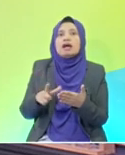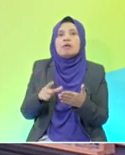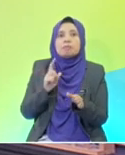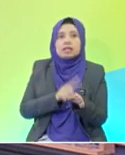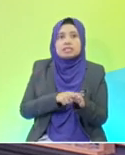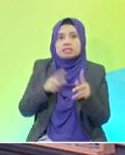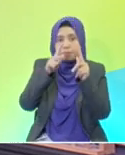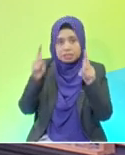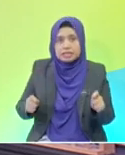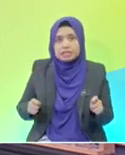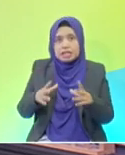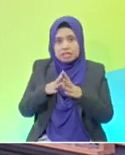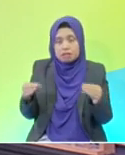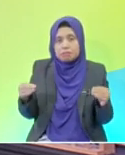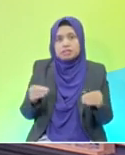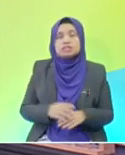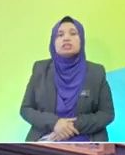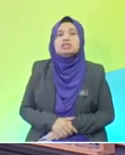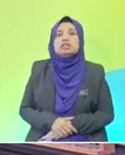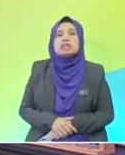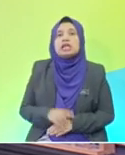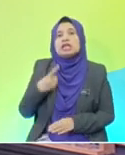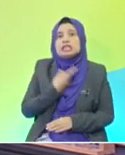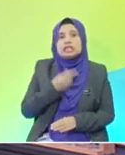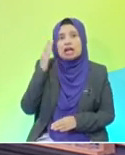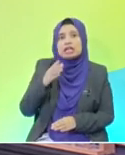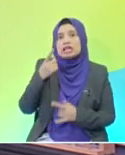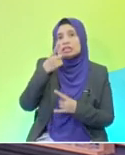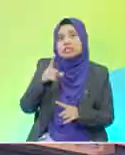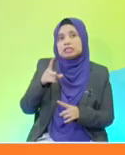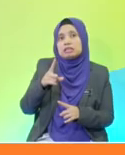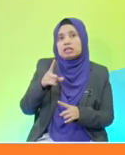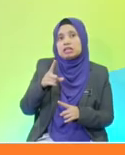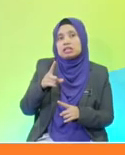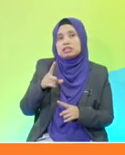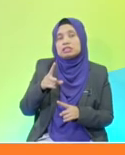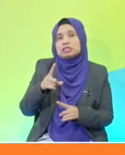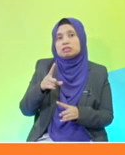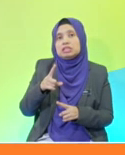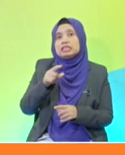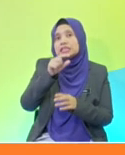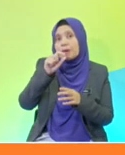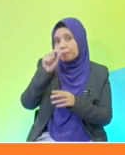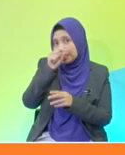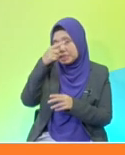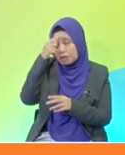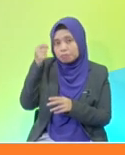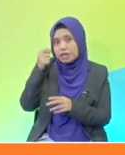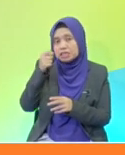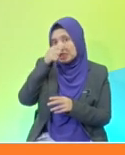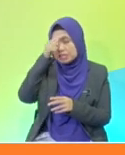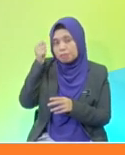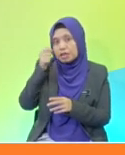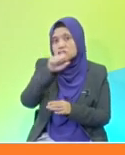habis ataupun selesai so hitamkan jawaban calon di ruangan jawaban UMR dengan